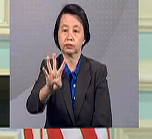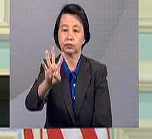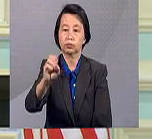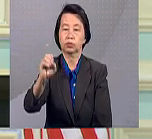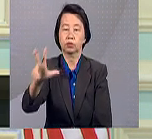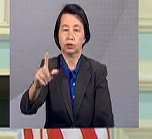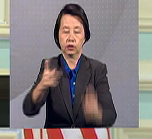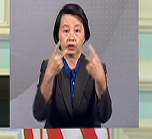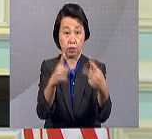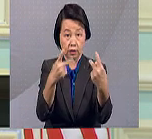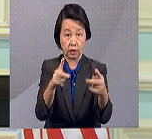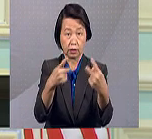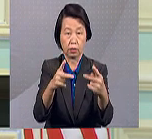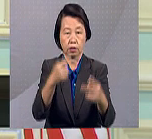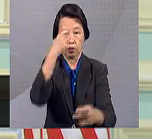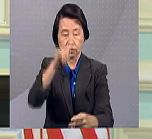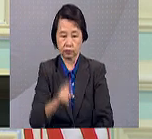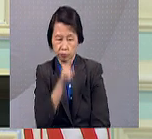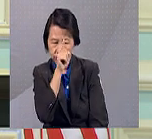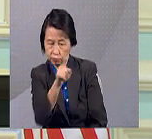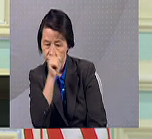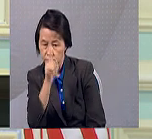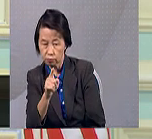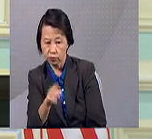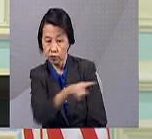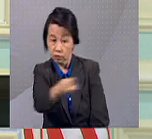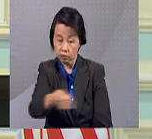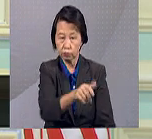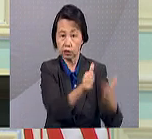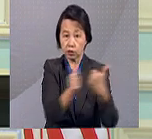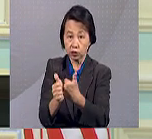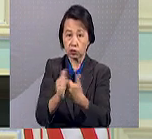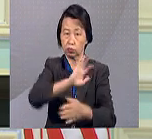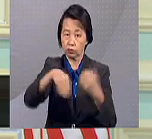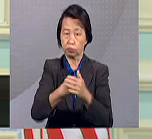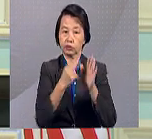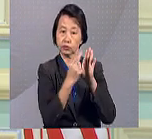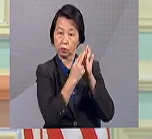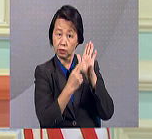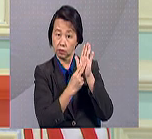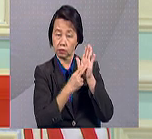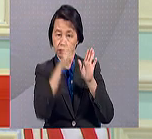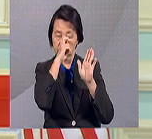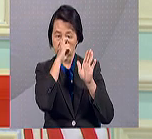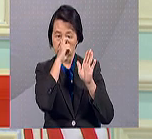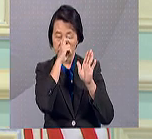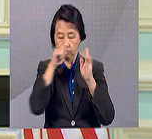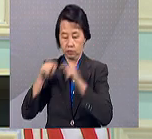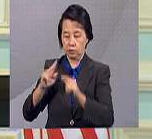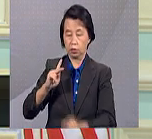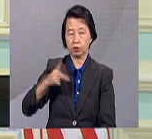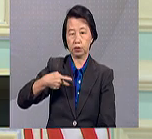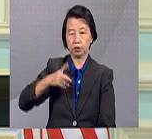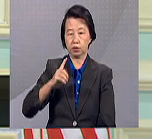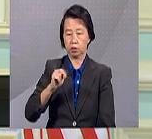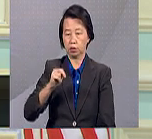91,403 premis perniagaan bagi memastikan pematuhan semua undang-undang yang dikuatkuasakan oleh